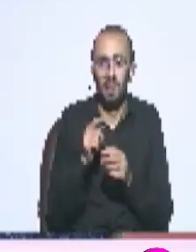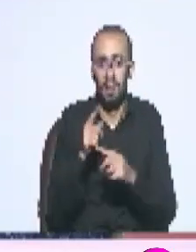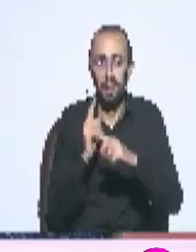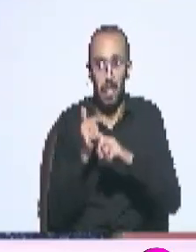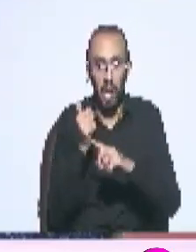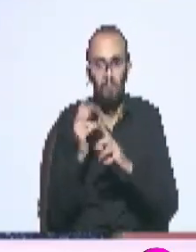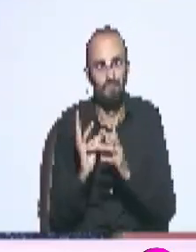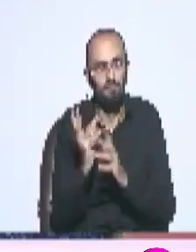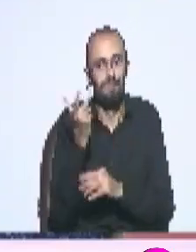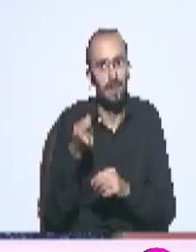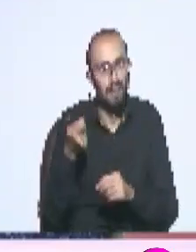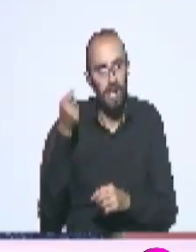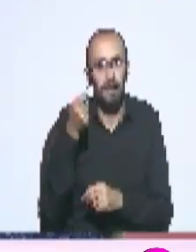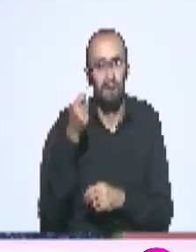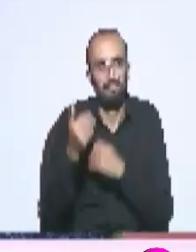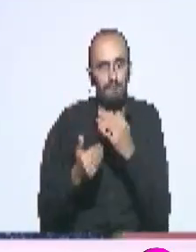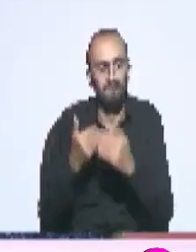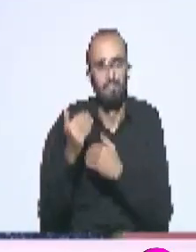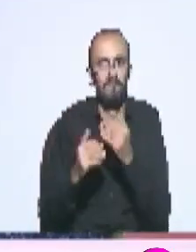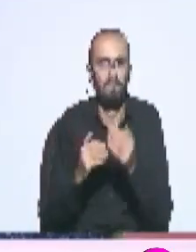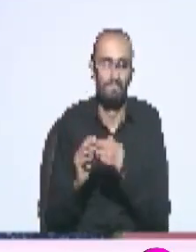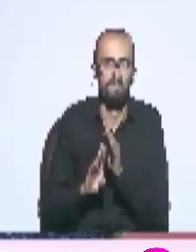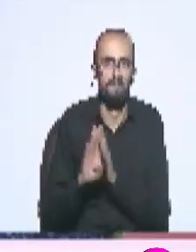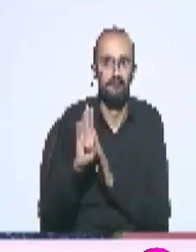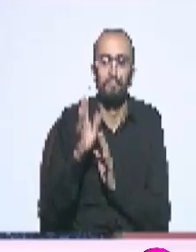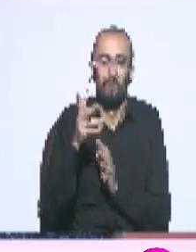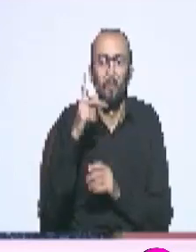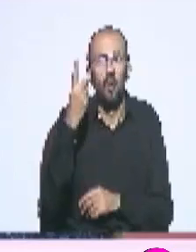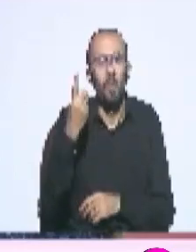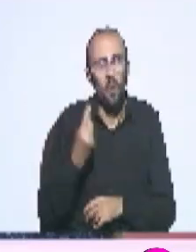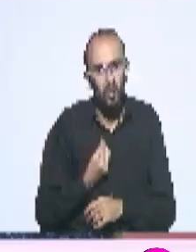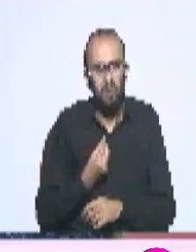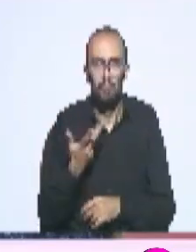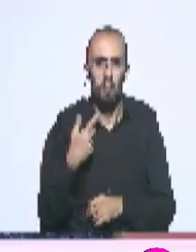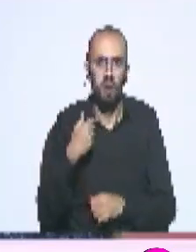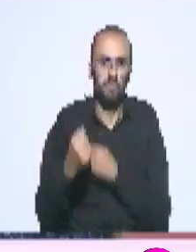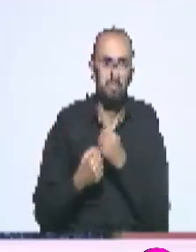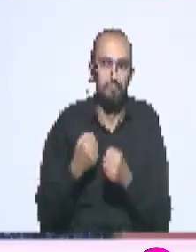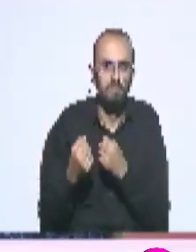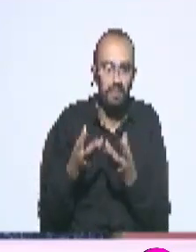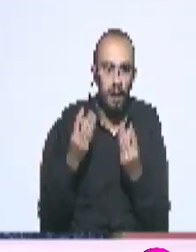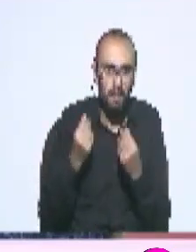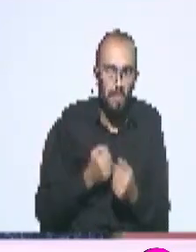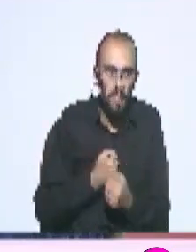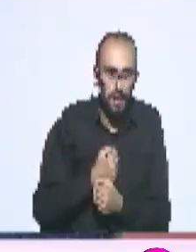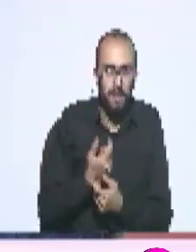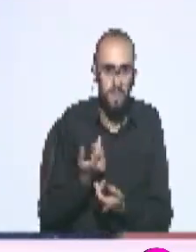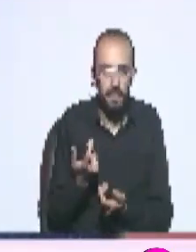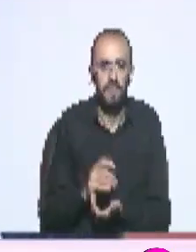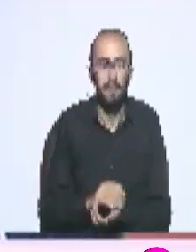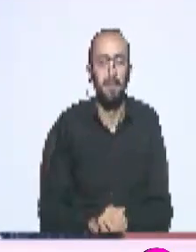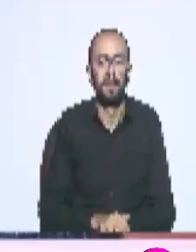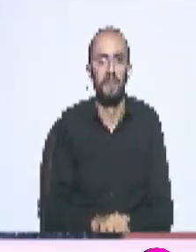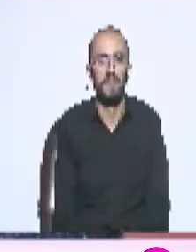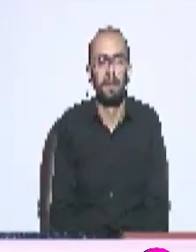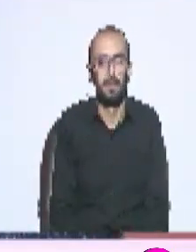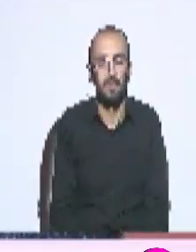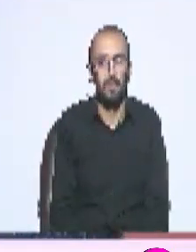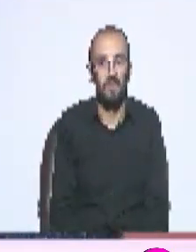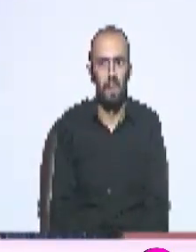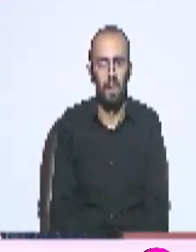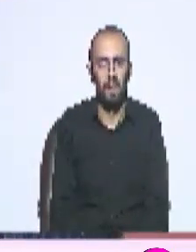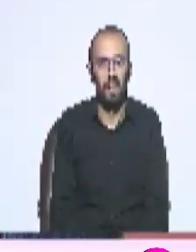هيبقى موهبه حاجه ربنا حاططها فينا وجزء منها مهارات اكتسبناها في الحياه وان انا كمان ابقى شايف